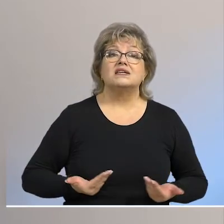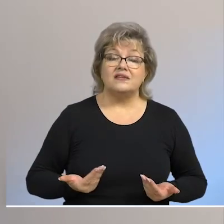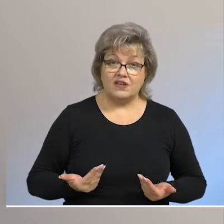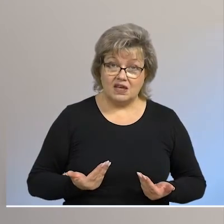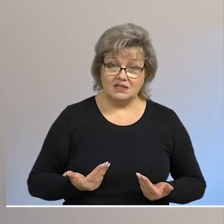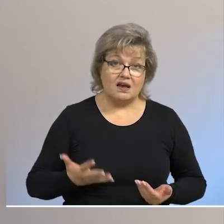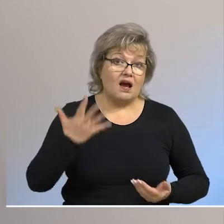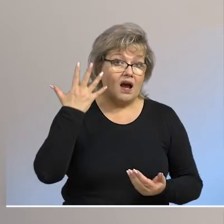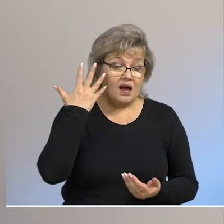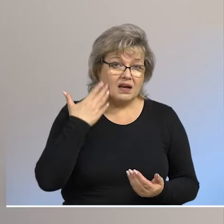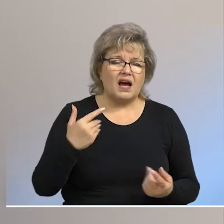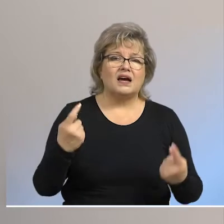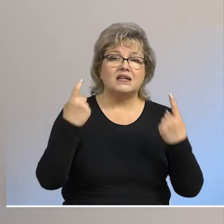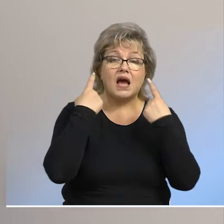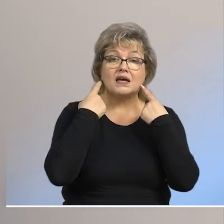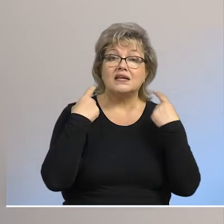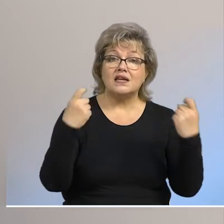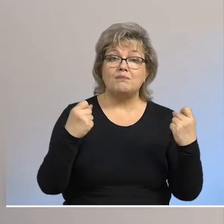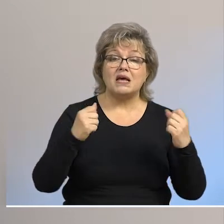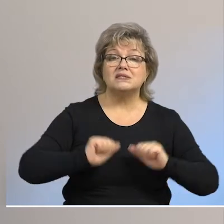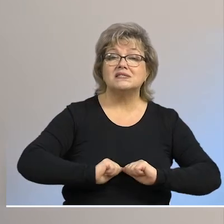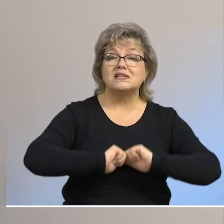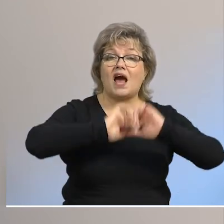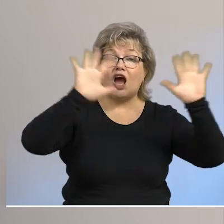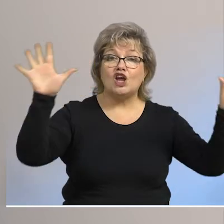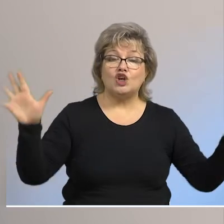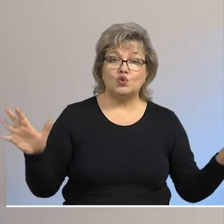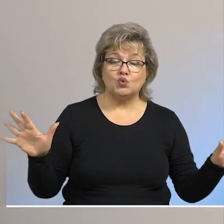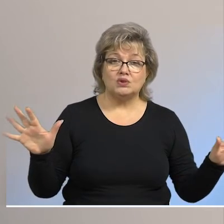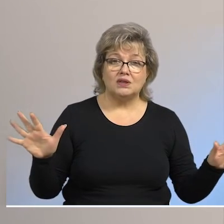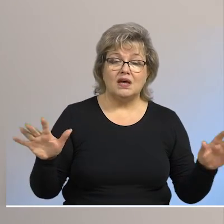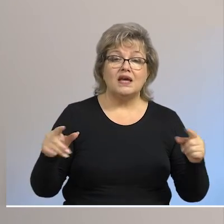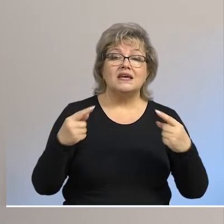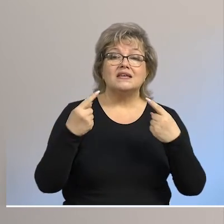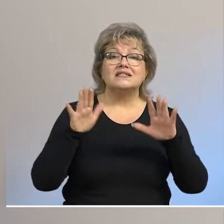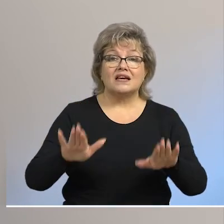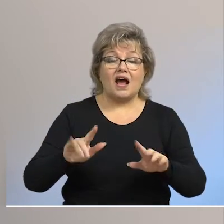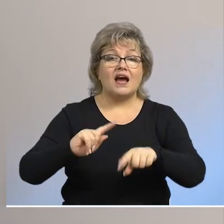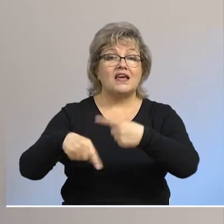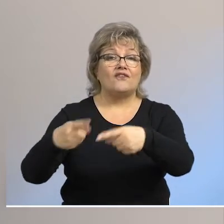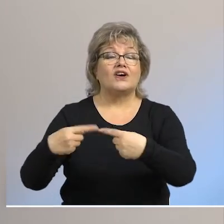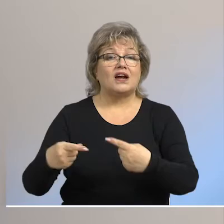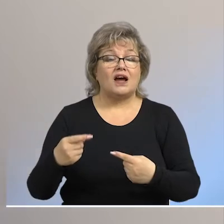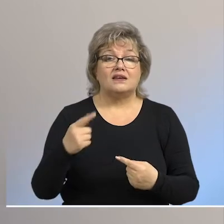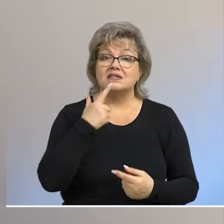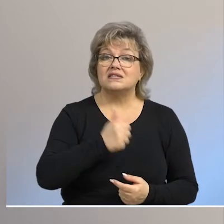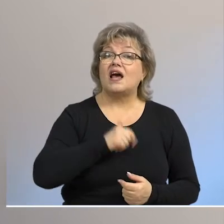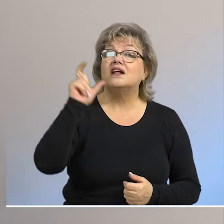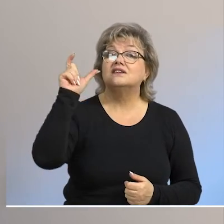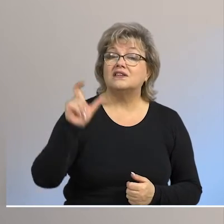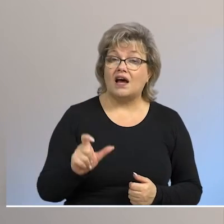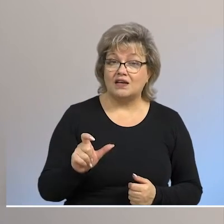свете, когда гремел салют из края в край.